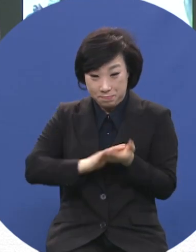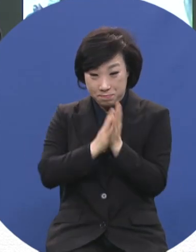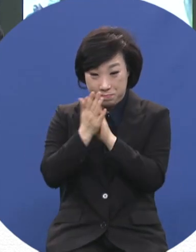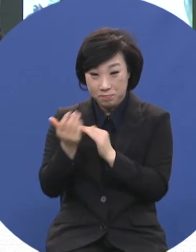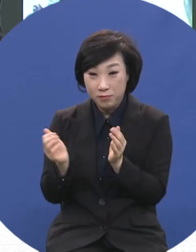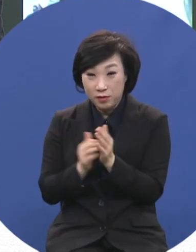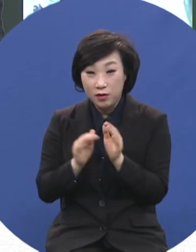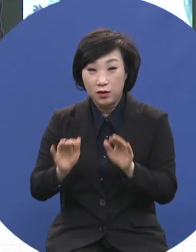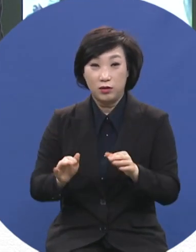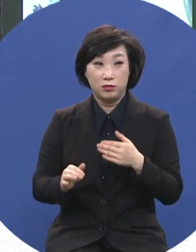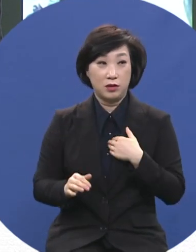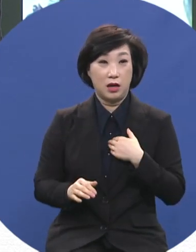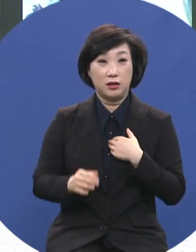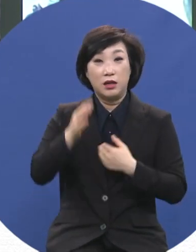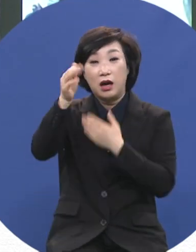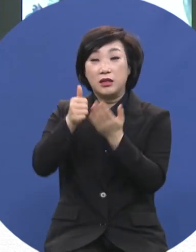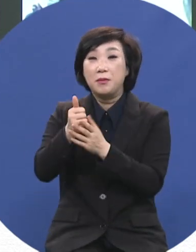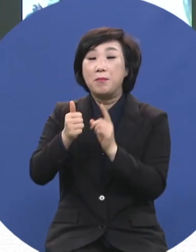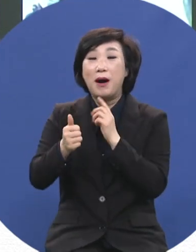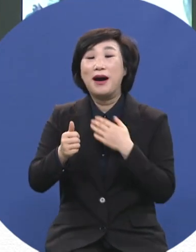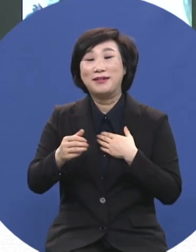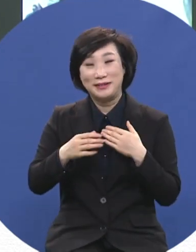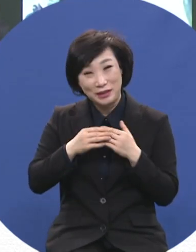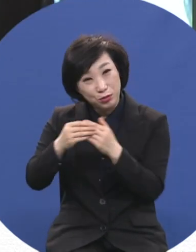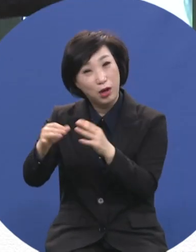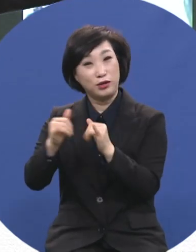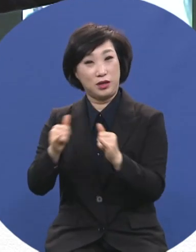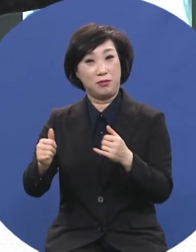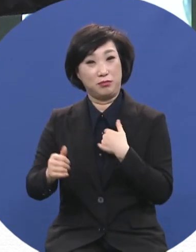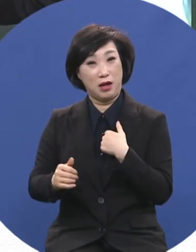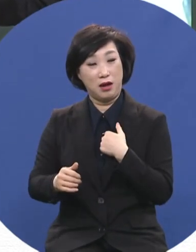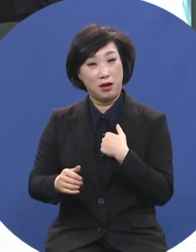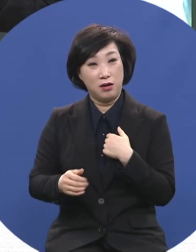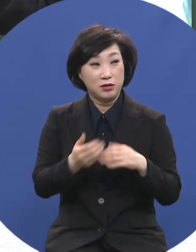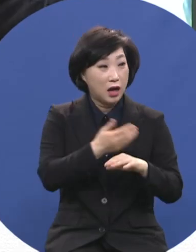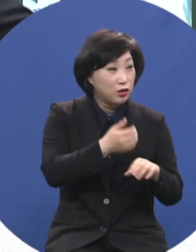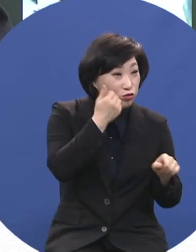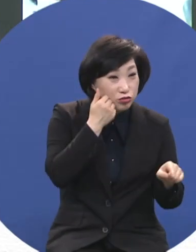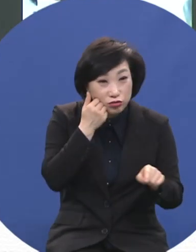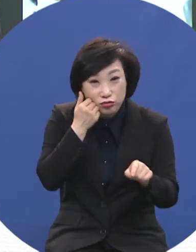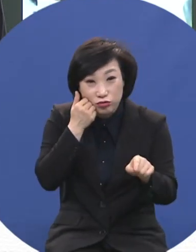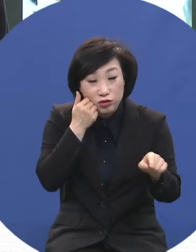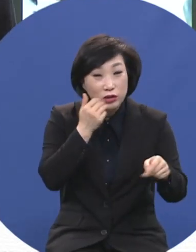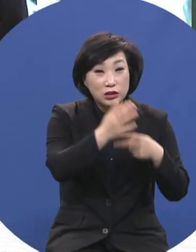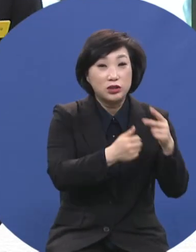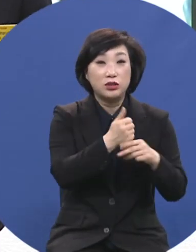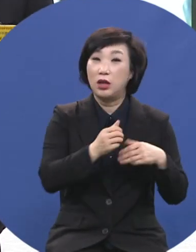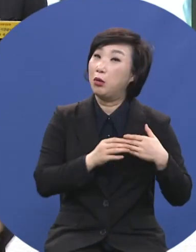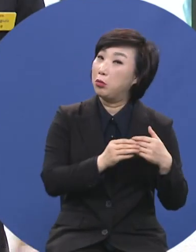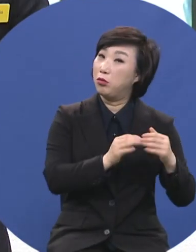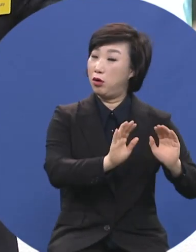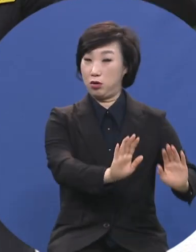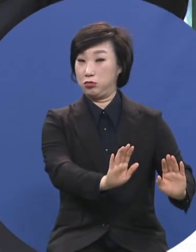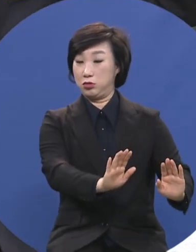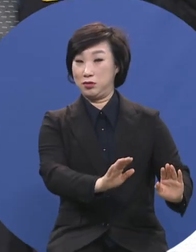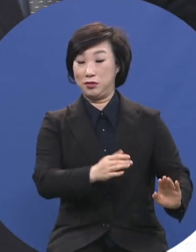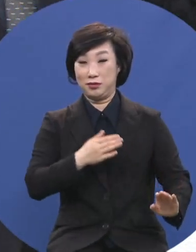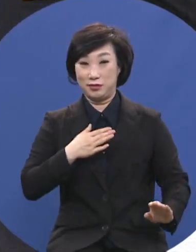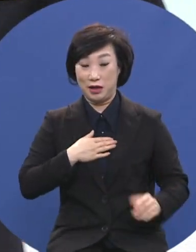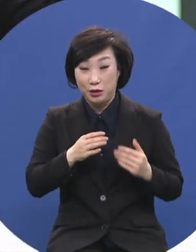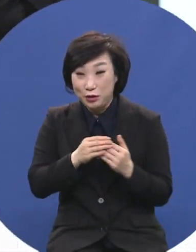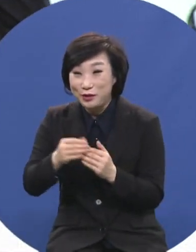때는 나는 하나님만 움직이는 사람이지 다른 신이 나를 움직일 수가 없어.